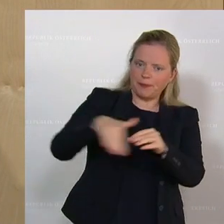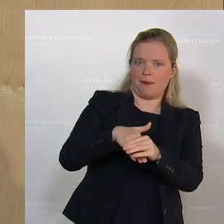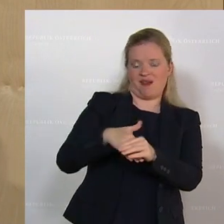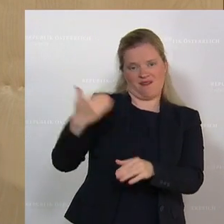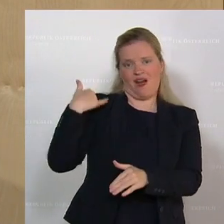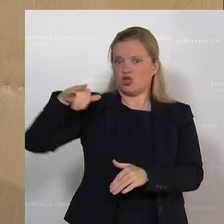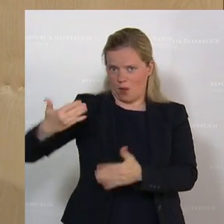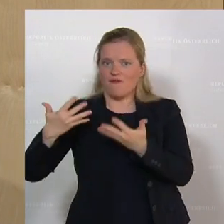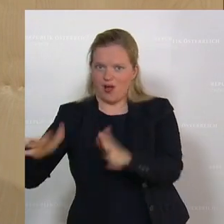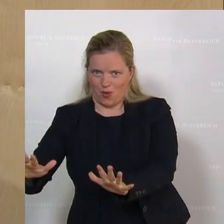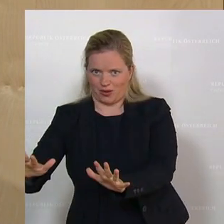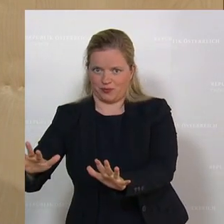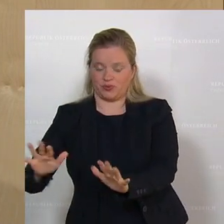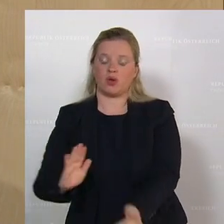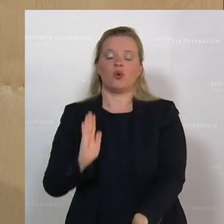haben. Und